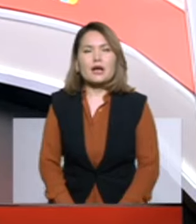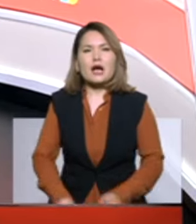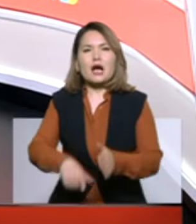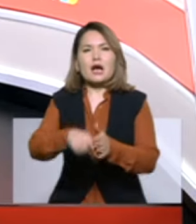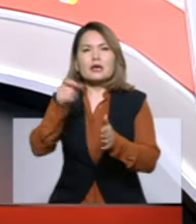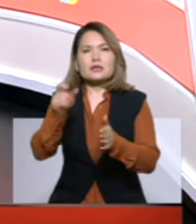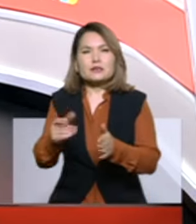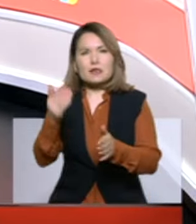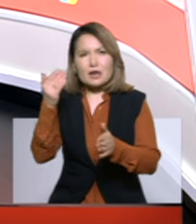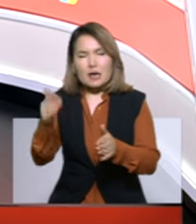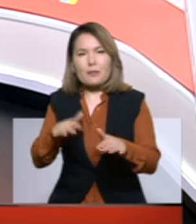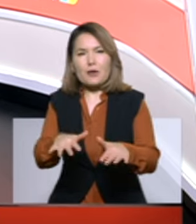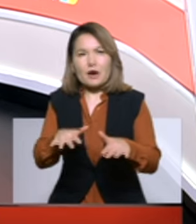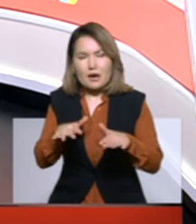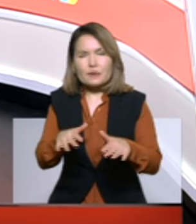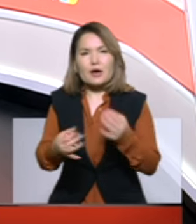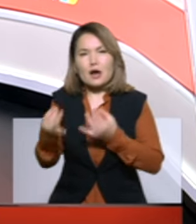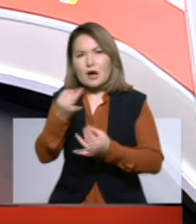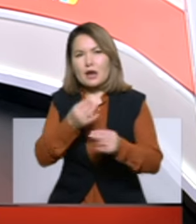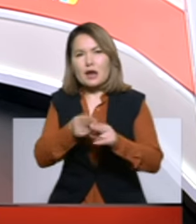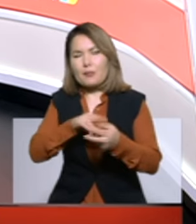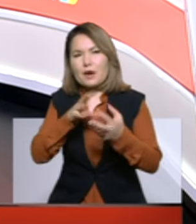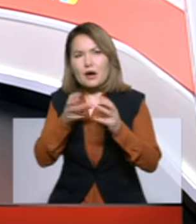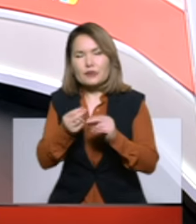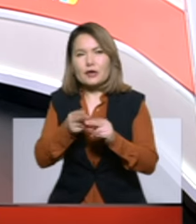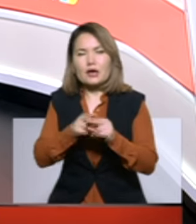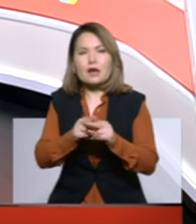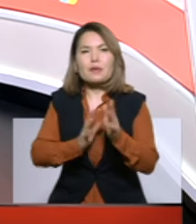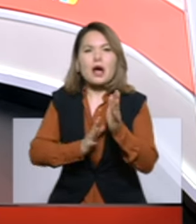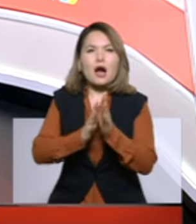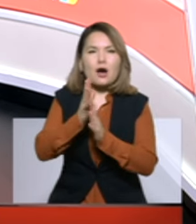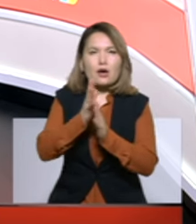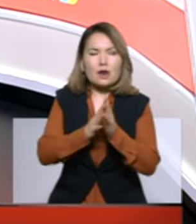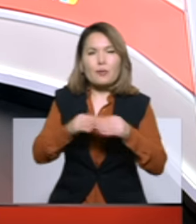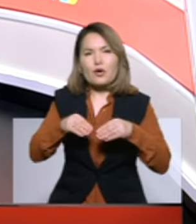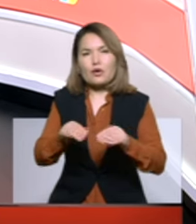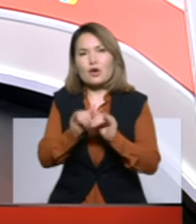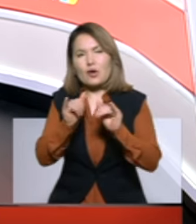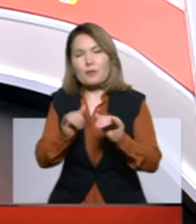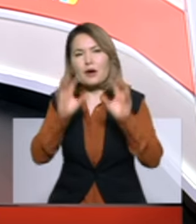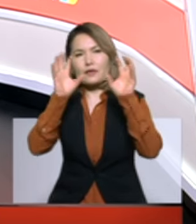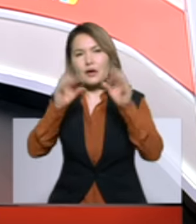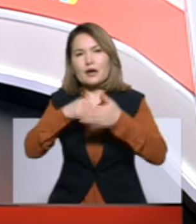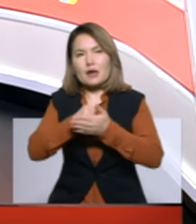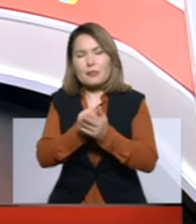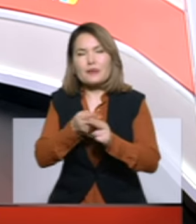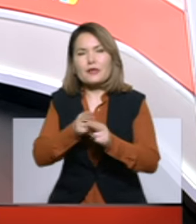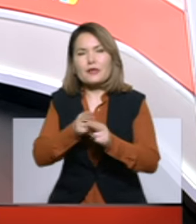Сенат депутаттары органикалық өнім өндірісі және айналымы туралы заңды мақұлдады. Құжат табиғи таза өнім өндірісін